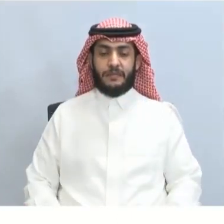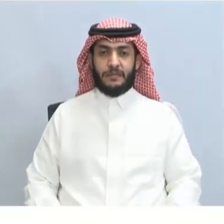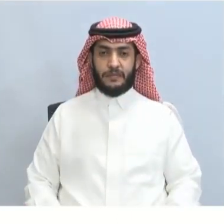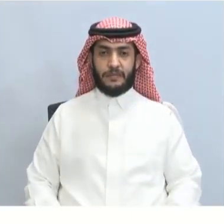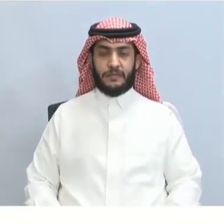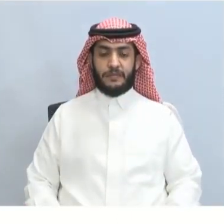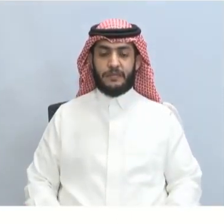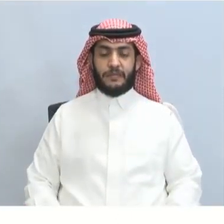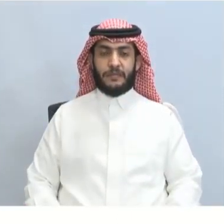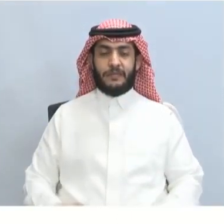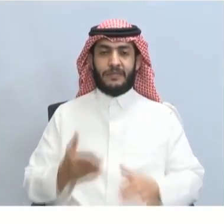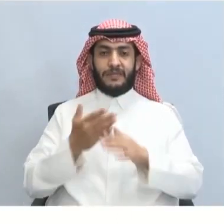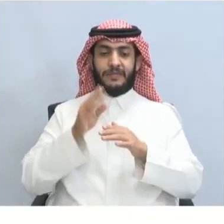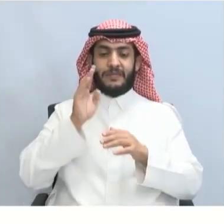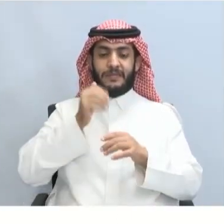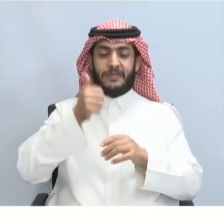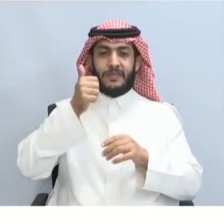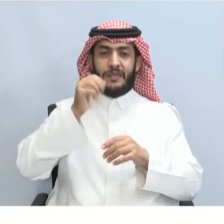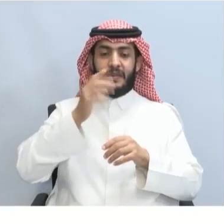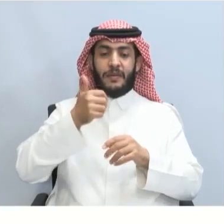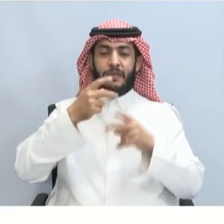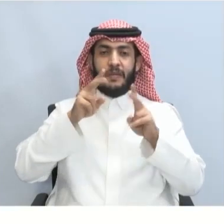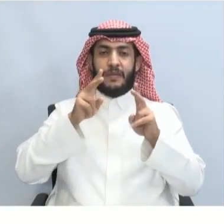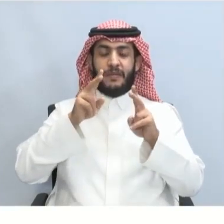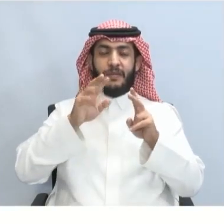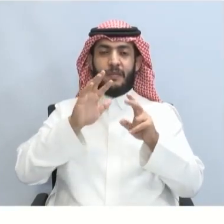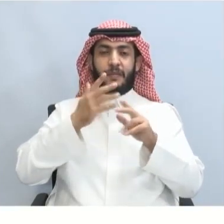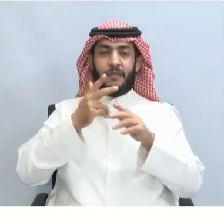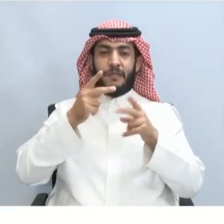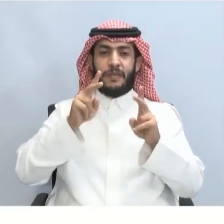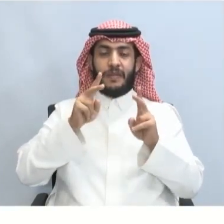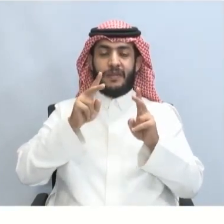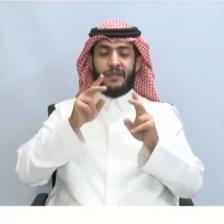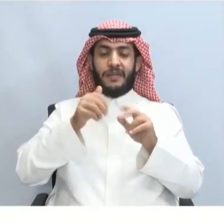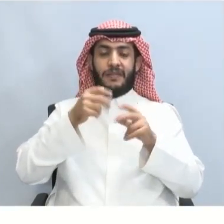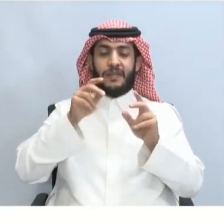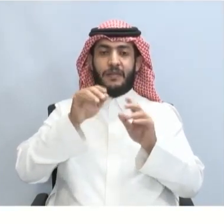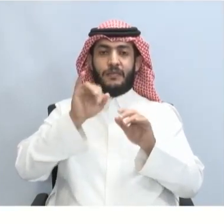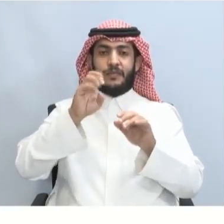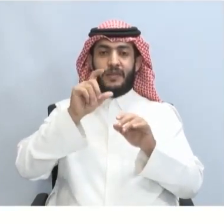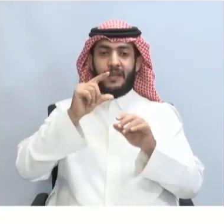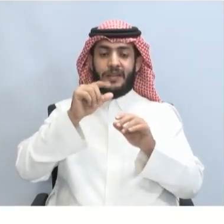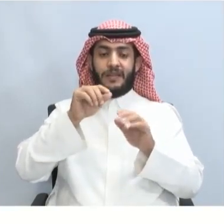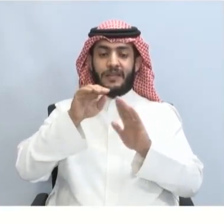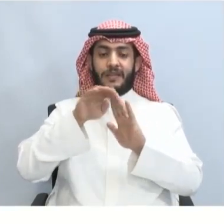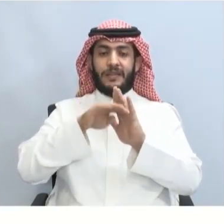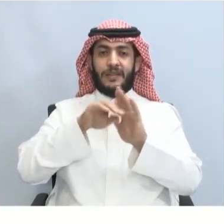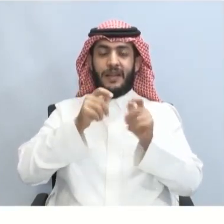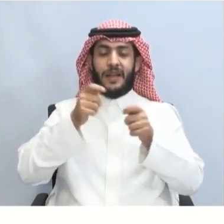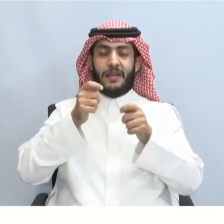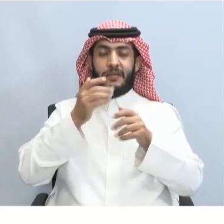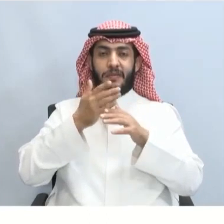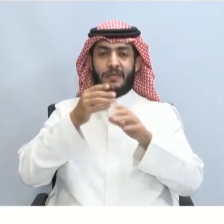العرض لنتعرف كيف يمكننا كيف يمكنك فتح مجلد انشاته على حاسبك